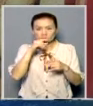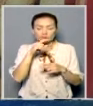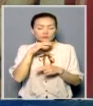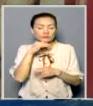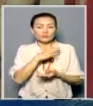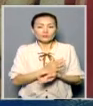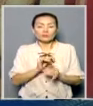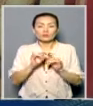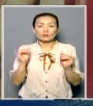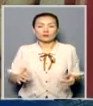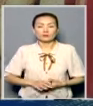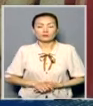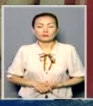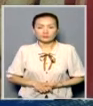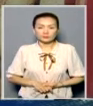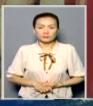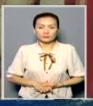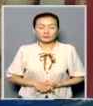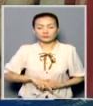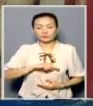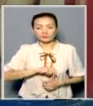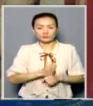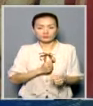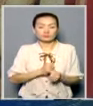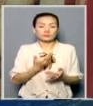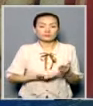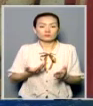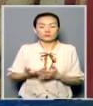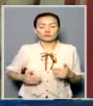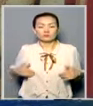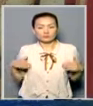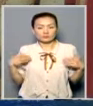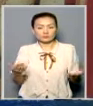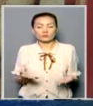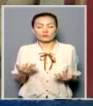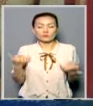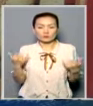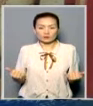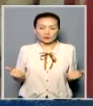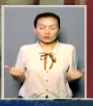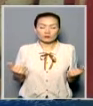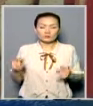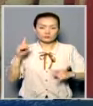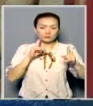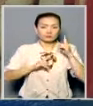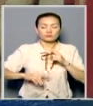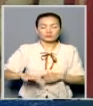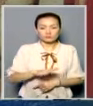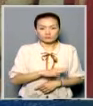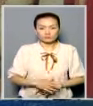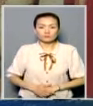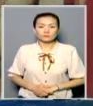көбейіп кетті. Соң алдын алу жұмыс түсініктеме жұмыстарын жүргізу жөнінде осындай қаланың ішінде осындай жиналысты өткізетін